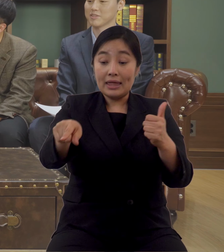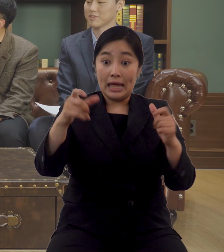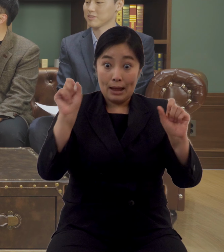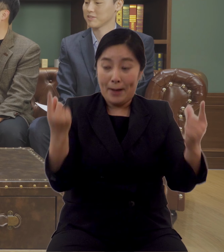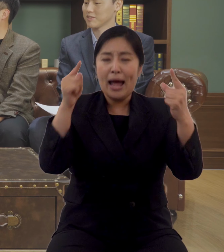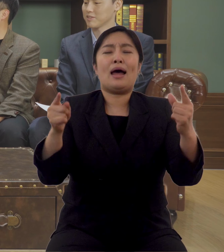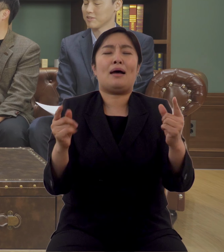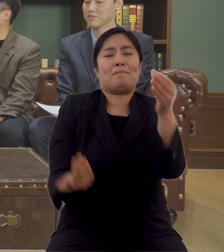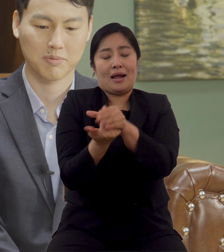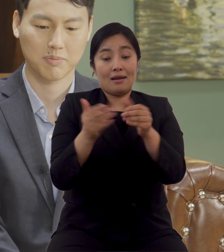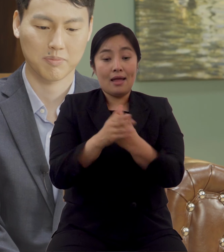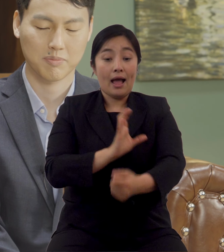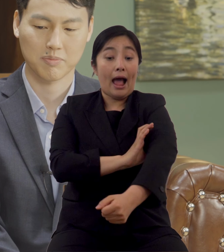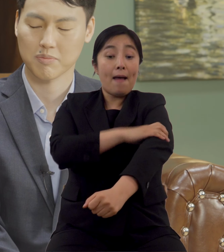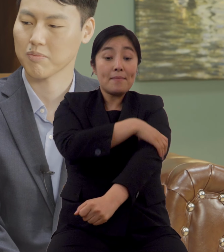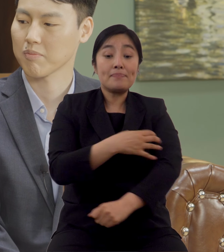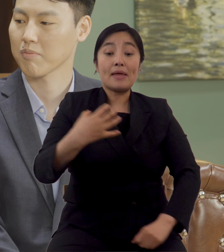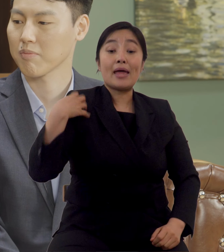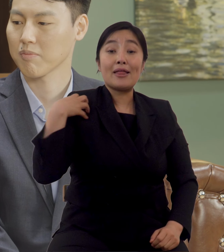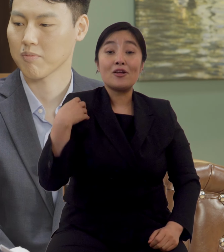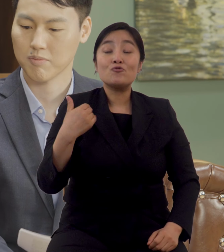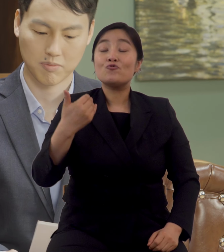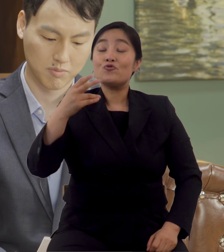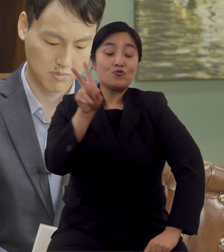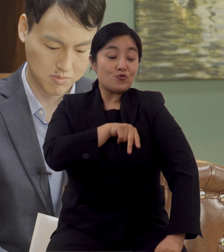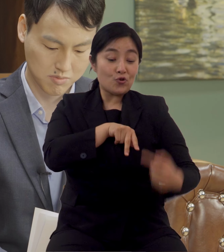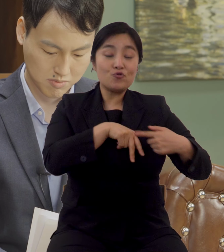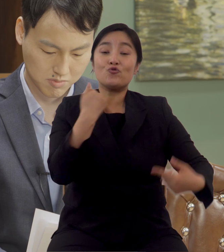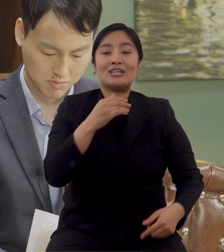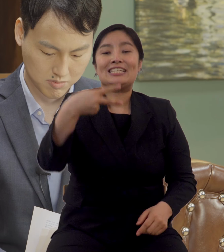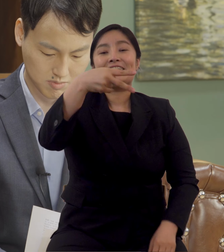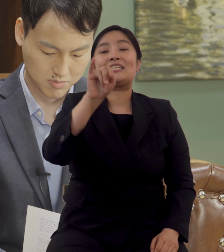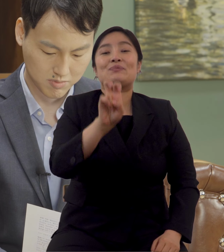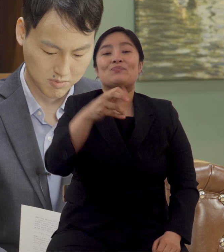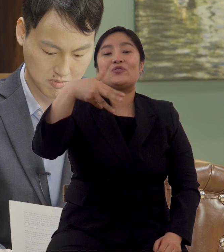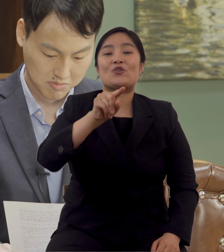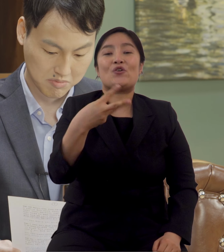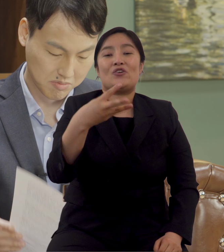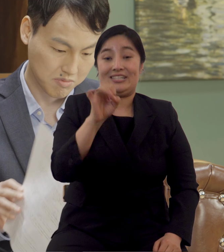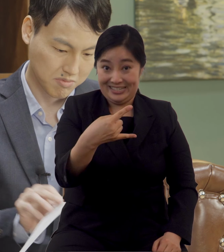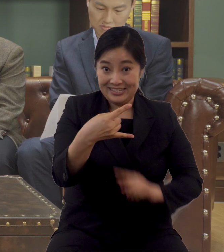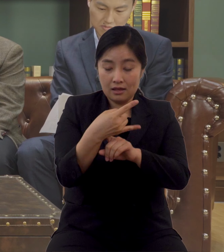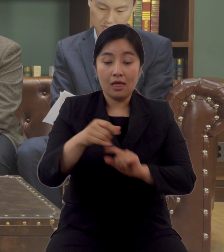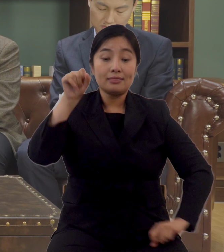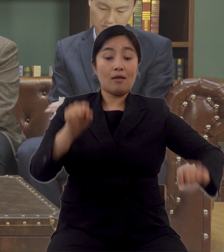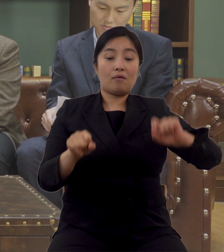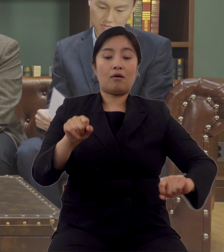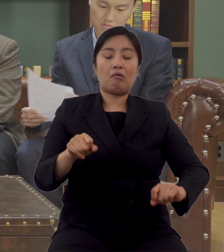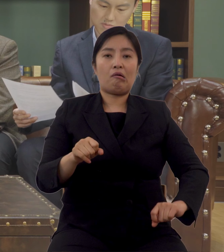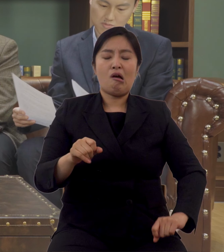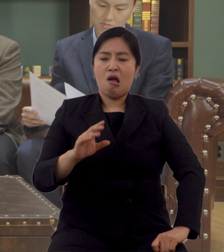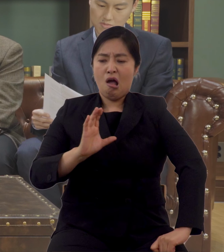네, 같은 회의에서 발생했어요. 그때 갑질 논란을 담당했던 의원이 심철희 의원이거든요. 심철희